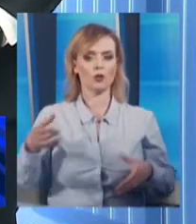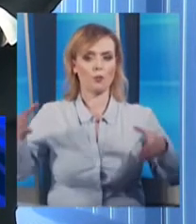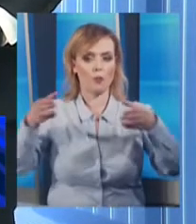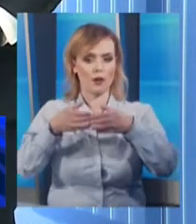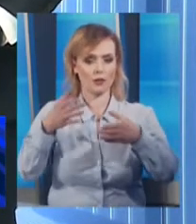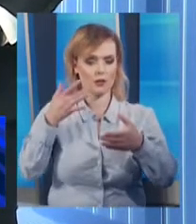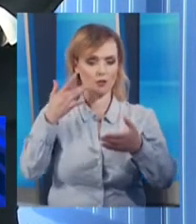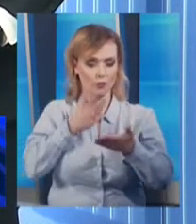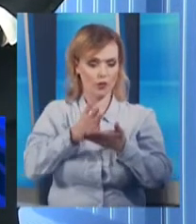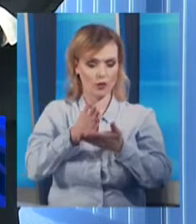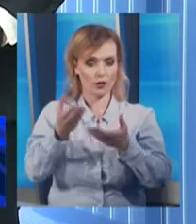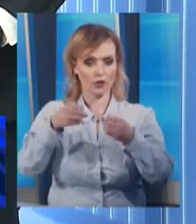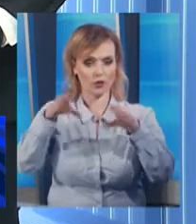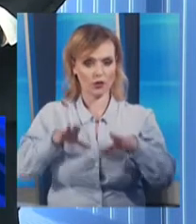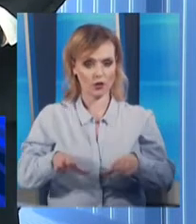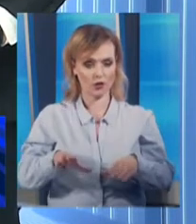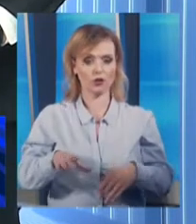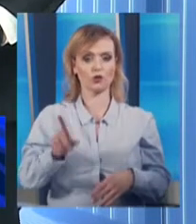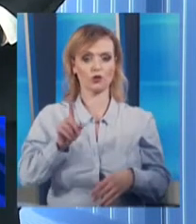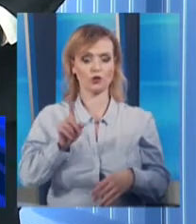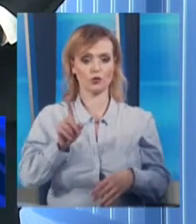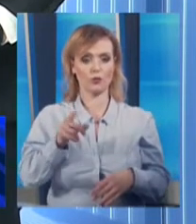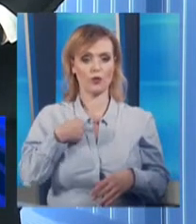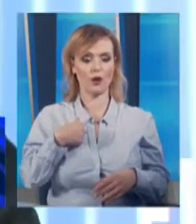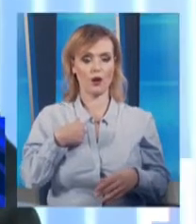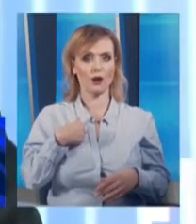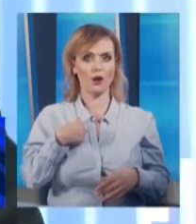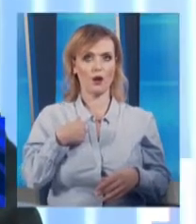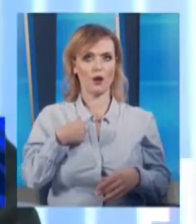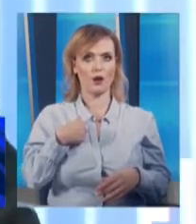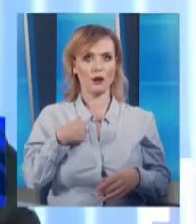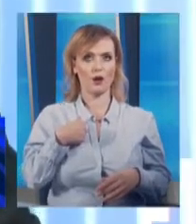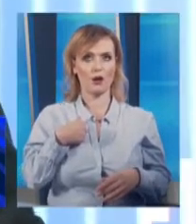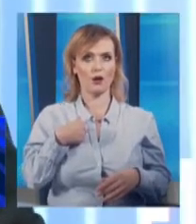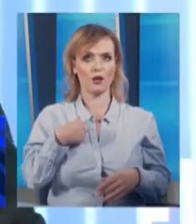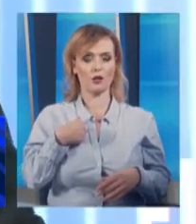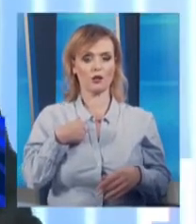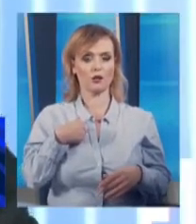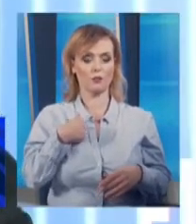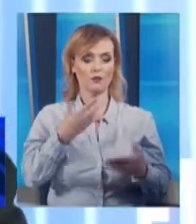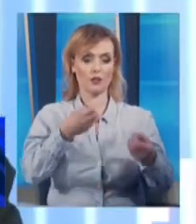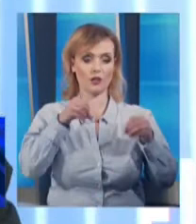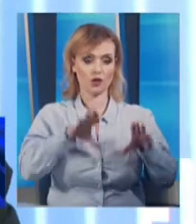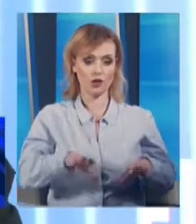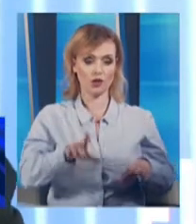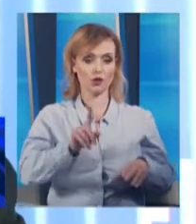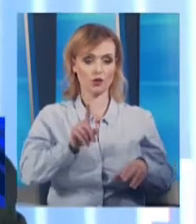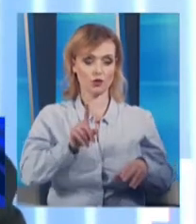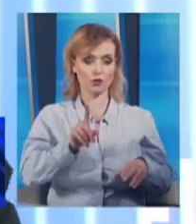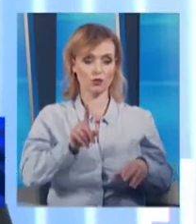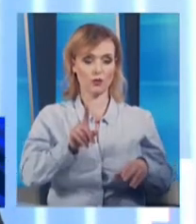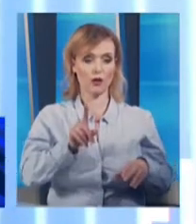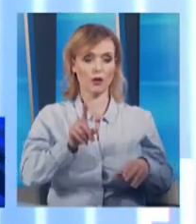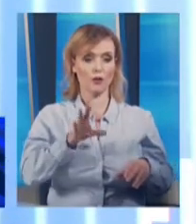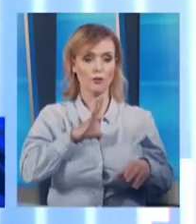pofida promisiunilor noastre de a rămâne un singur grup parlamentar, să existe două fracțiuni, iar martorul ocular la asta a fost mai